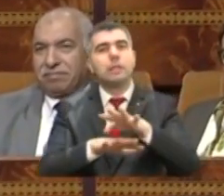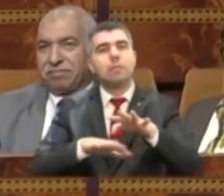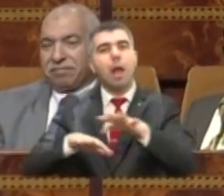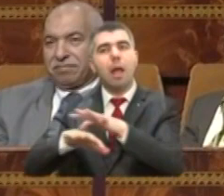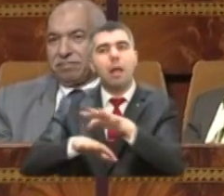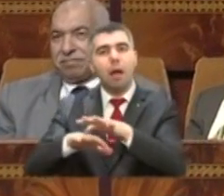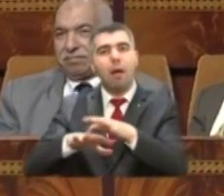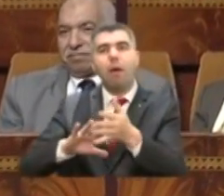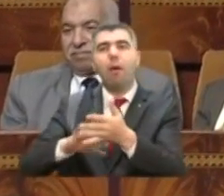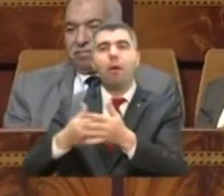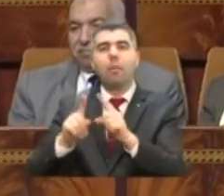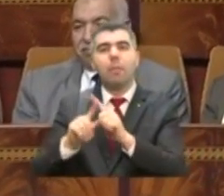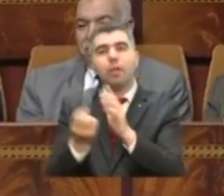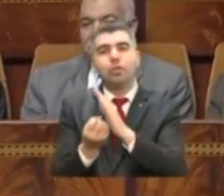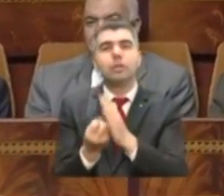بلادنا تبنيه